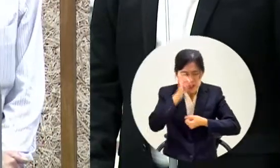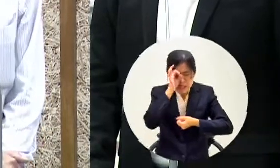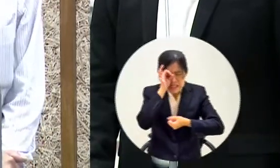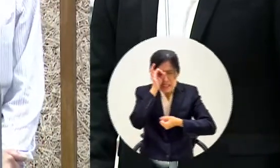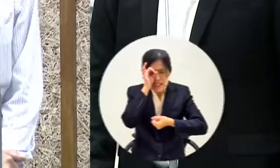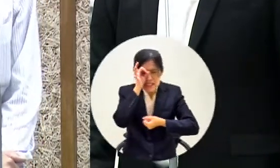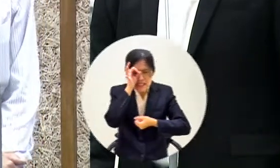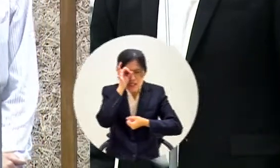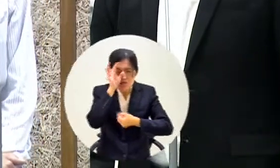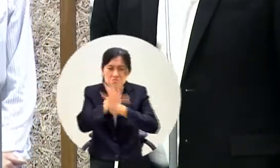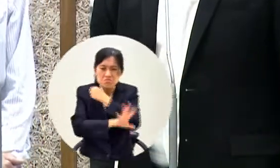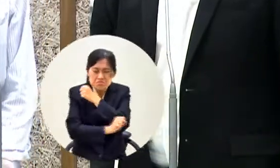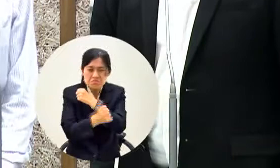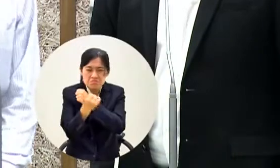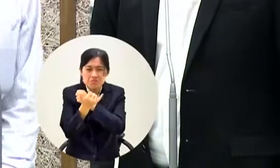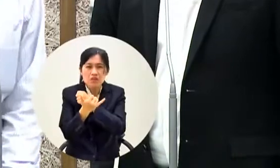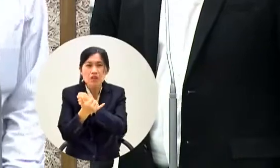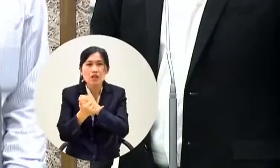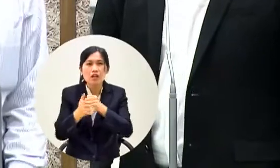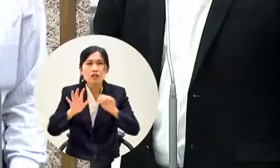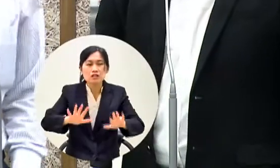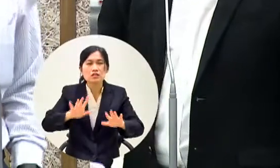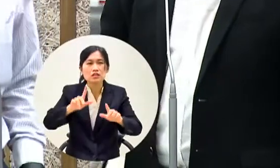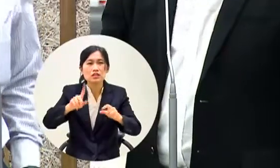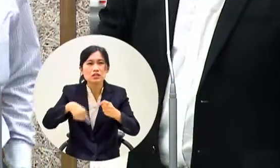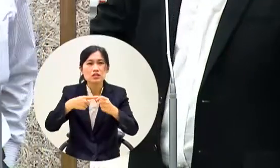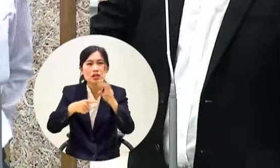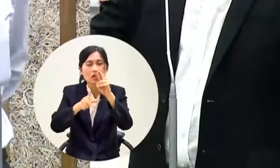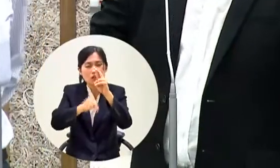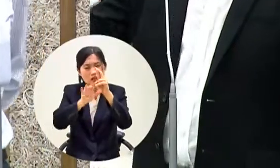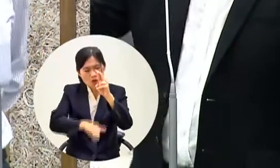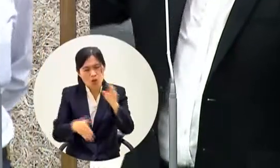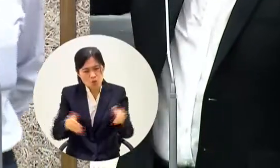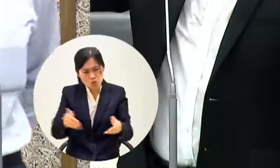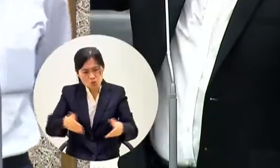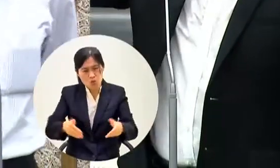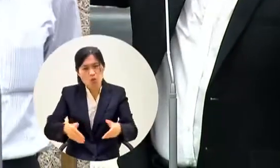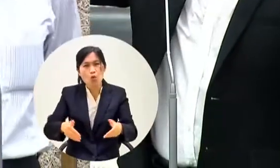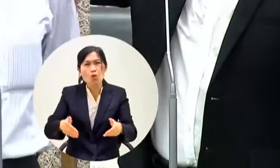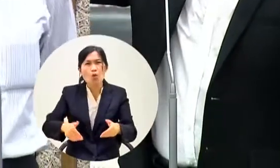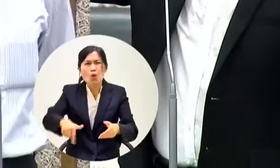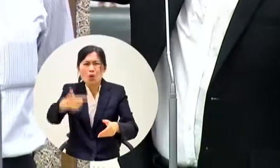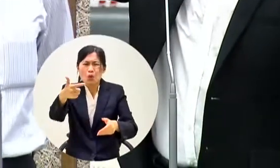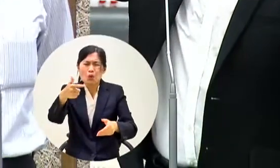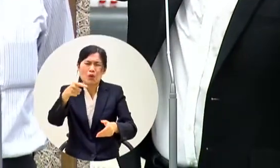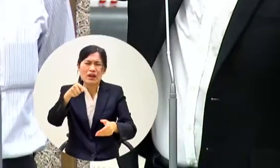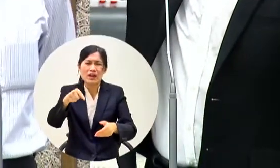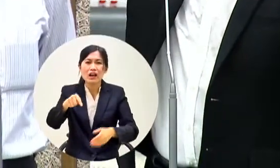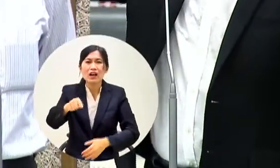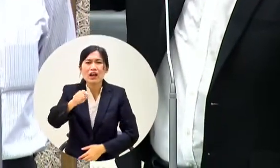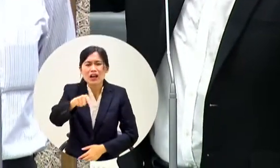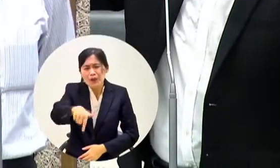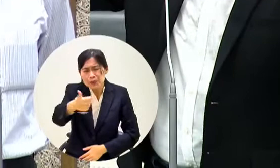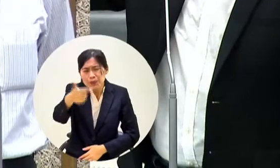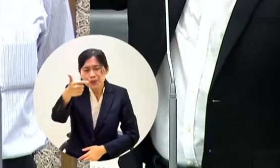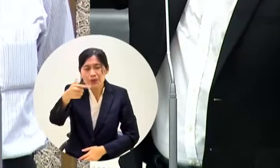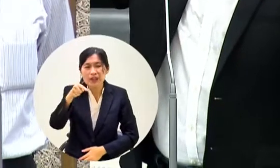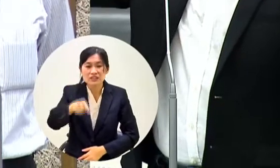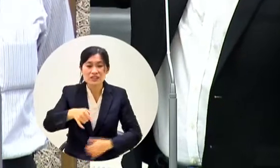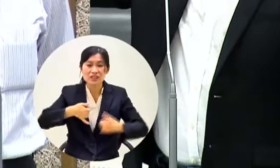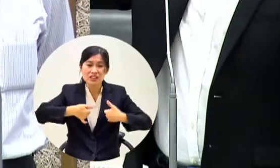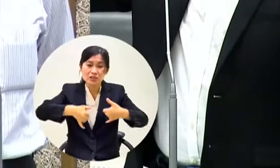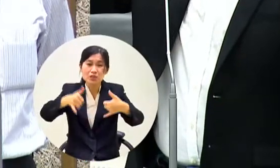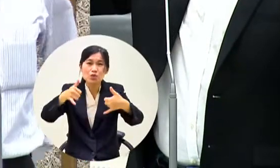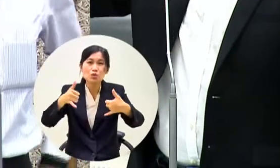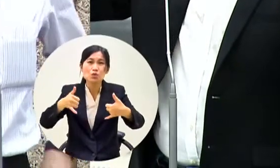岗班要甲时间啊个用。 哦，安尼爱赶紧的，无人个规座路人讲，我即集